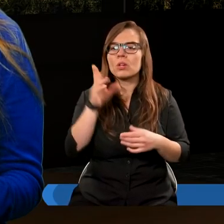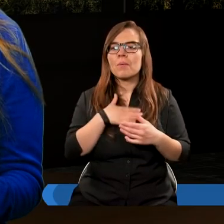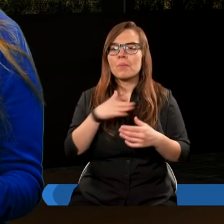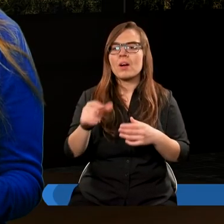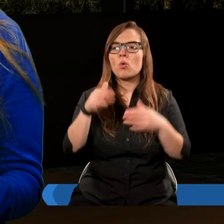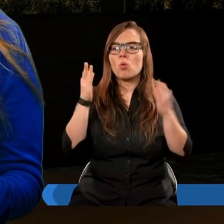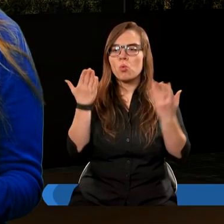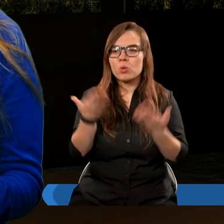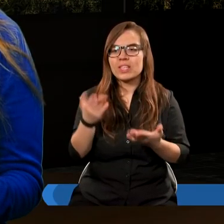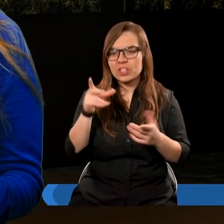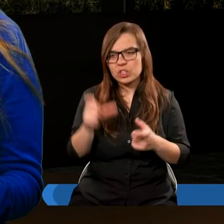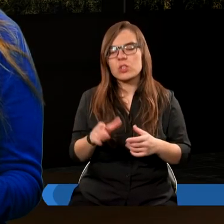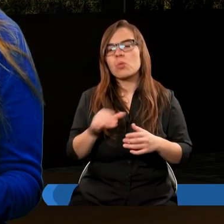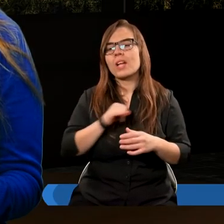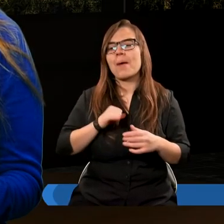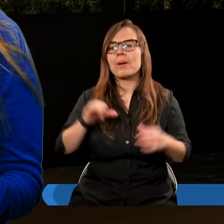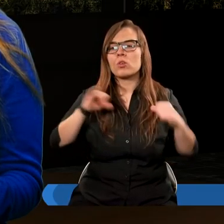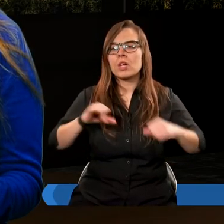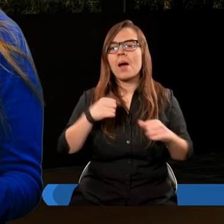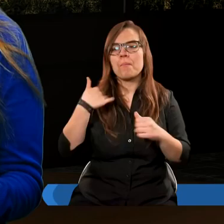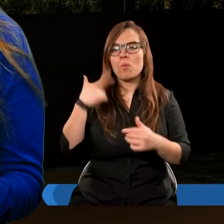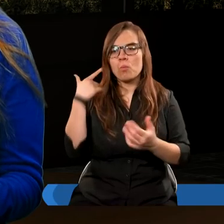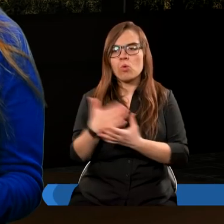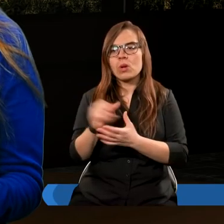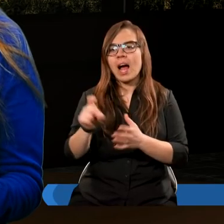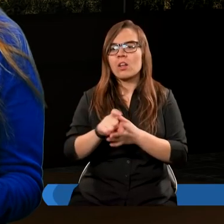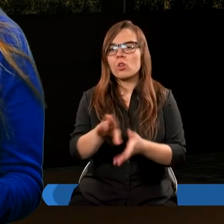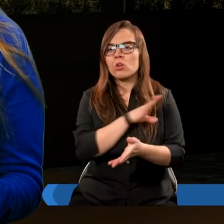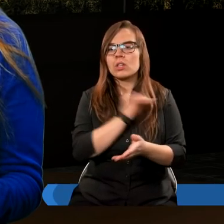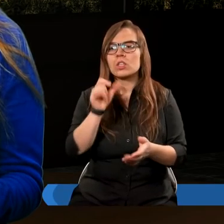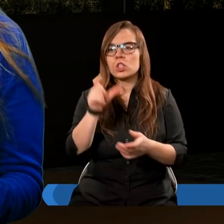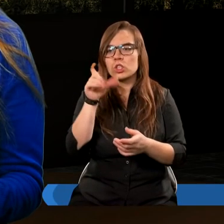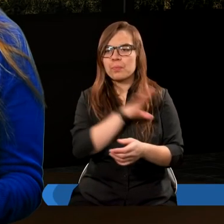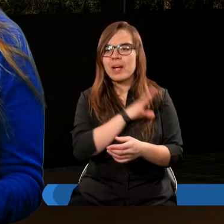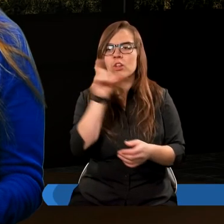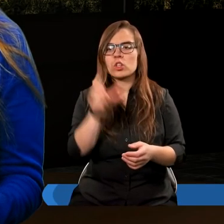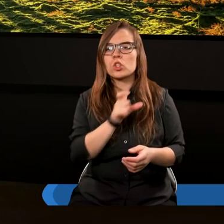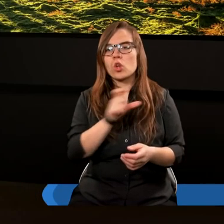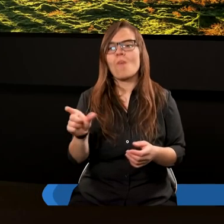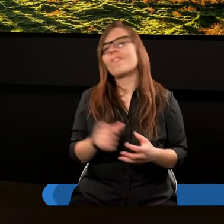uniżył samego siebie i był posłuszny aż do śmierci, i to do śmierci krzyżowej.